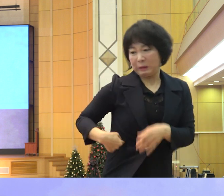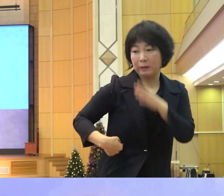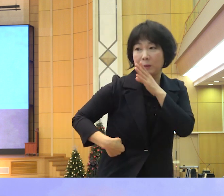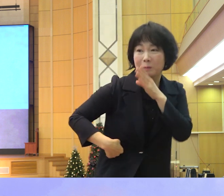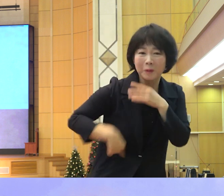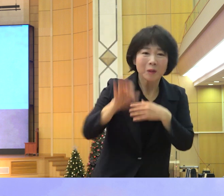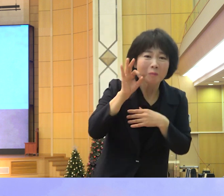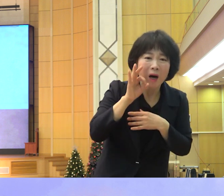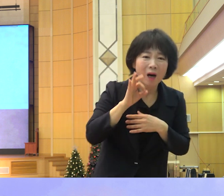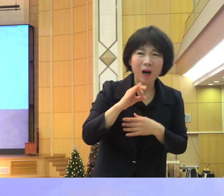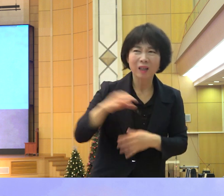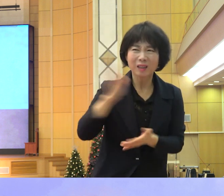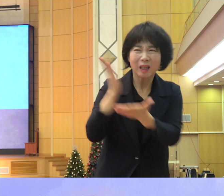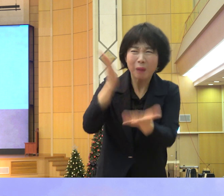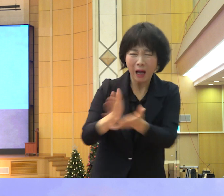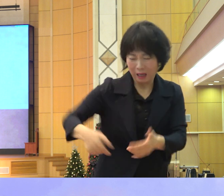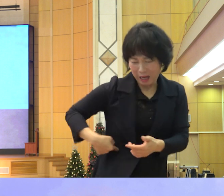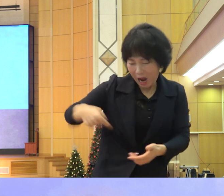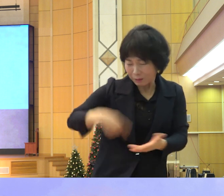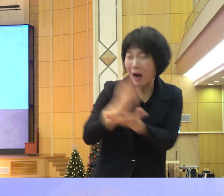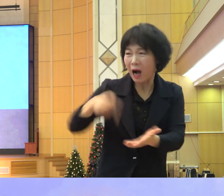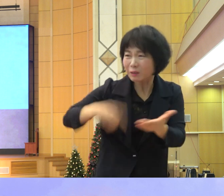쑥스러워가지고 어머님